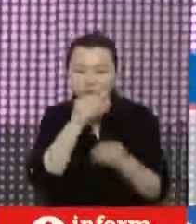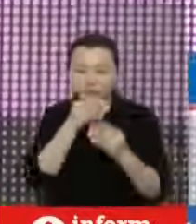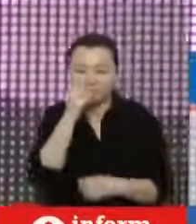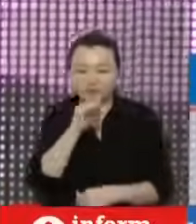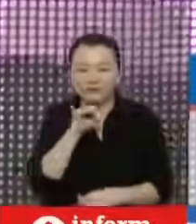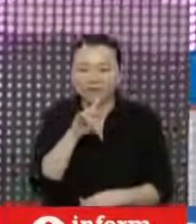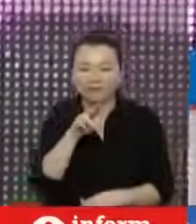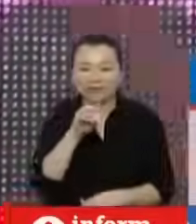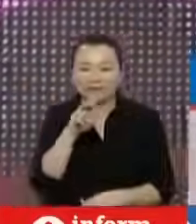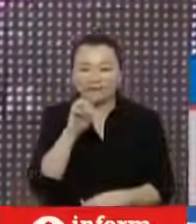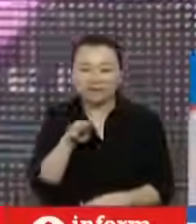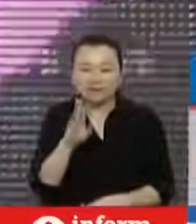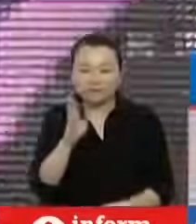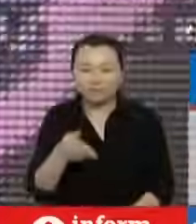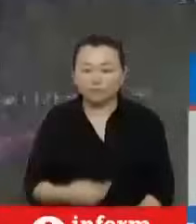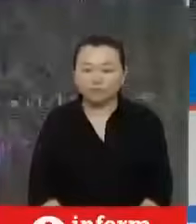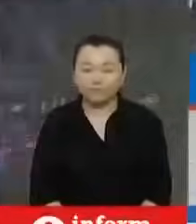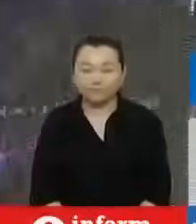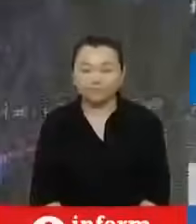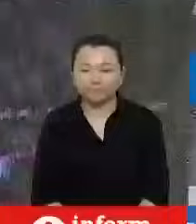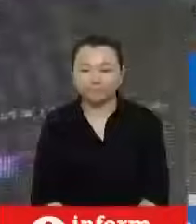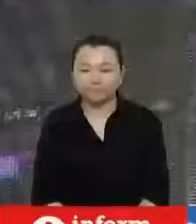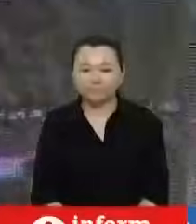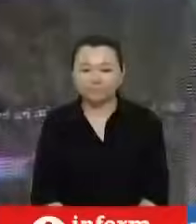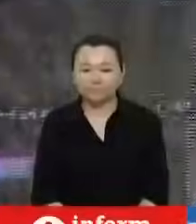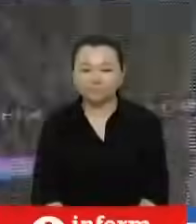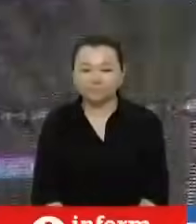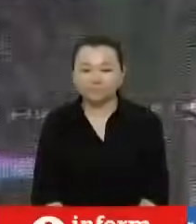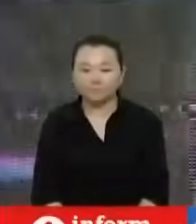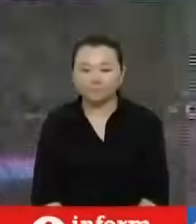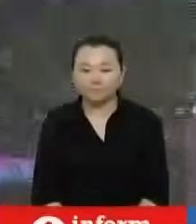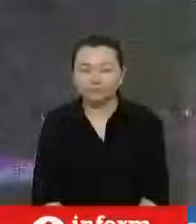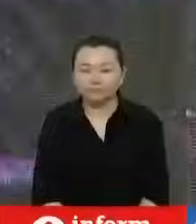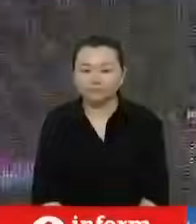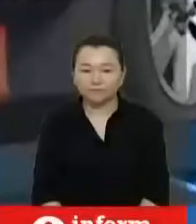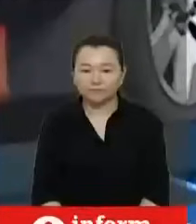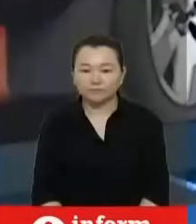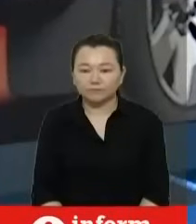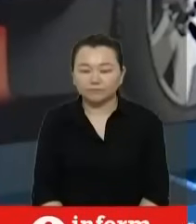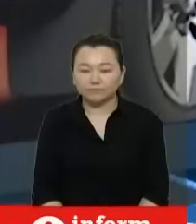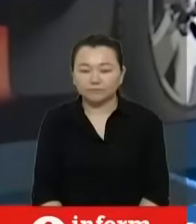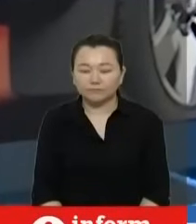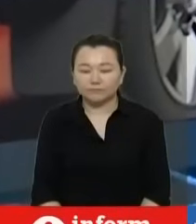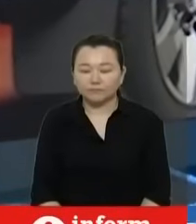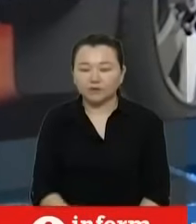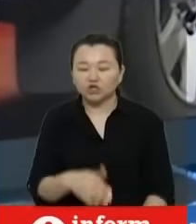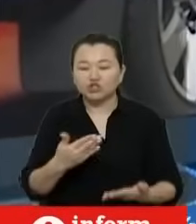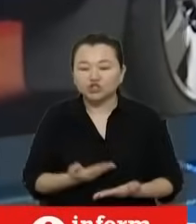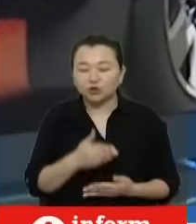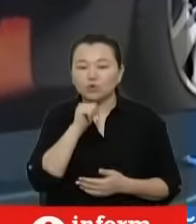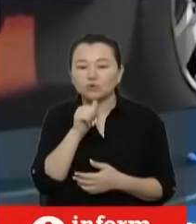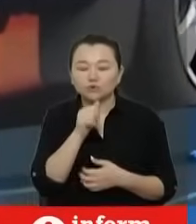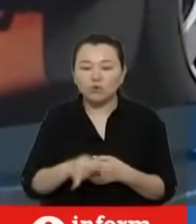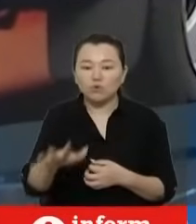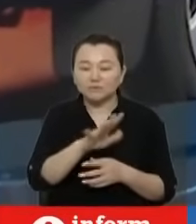интеллекта. Жанна Расылханова, Лежан Илюсизов, Информбюро, Восточно-Казахстанская область. Жителя Костанайской